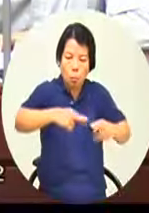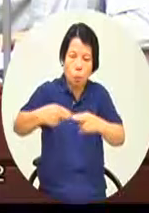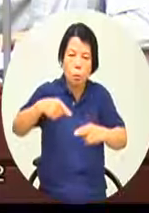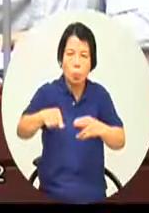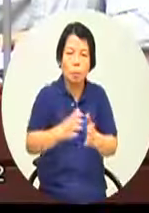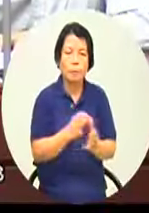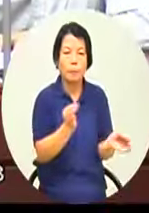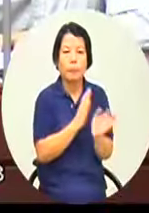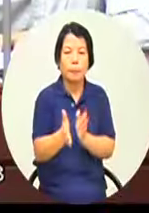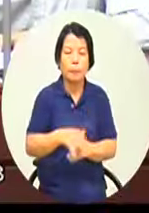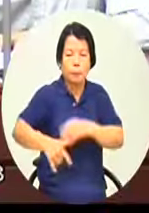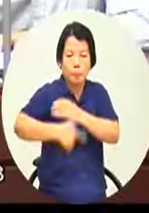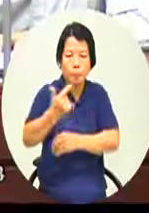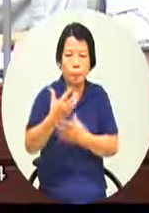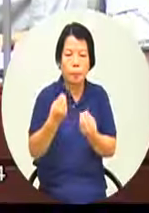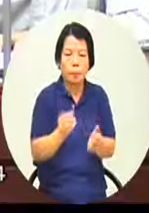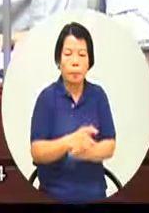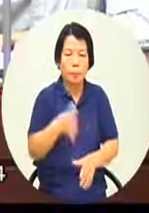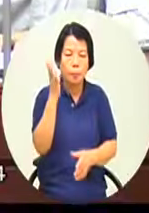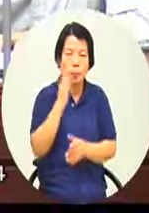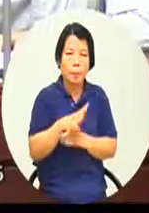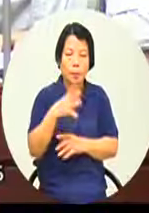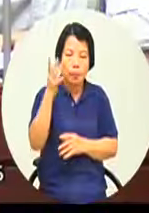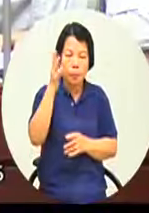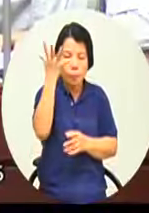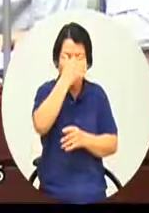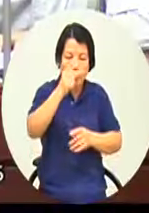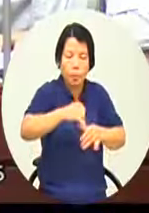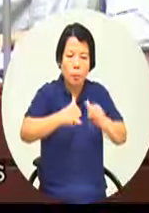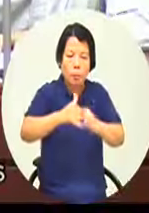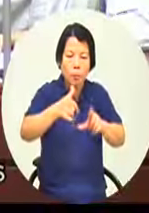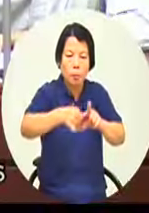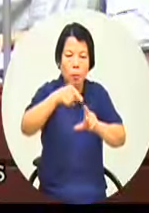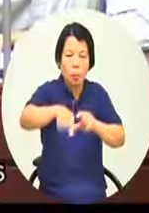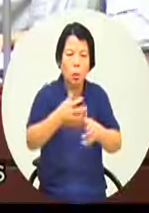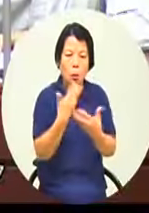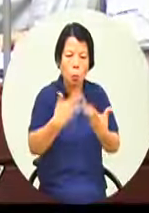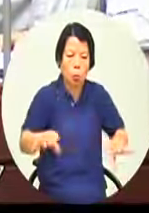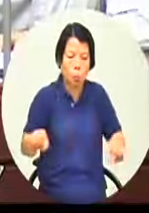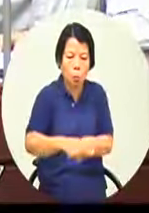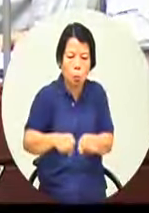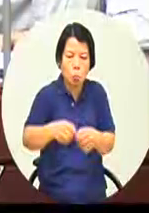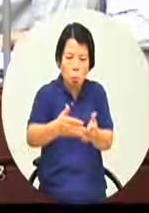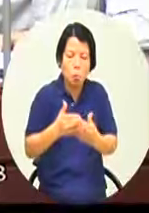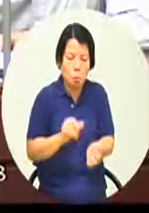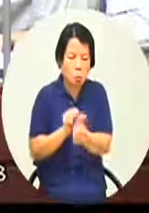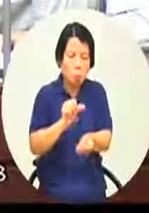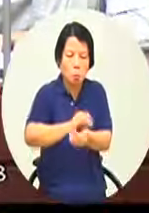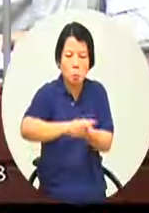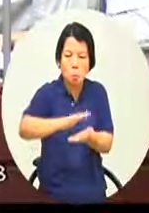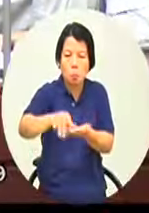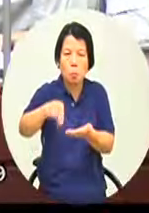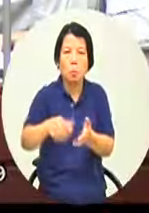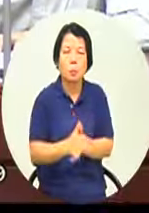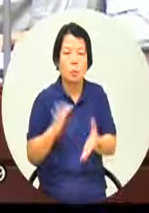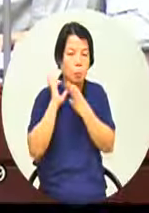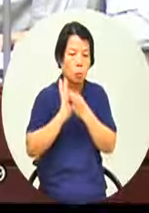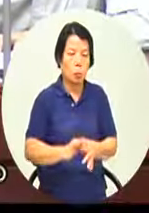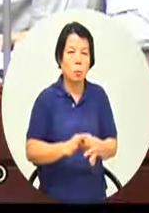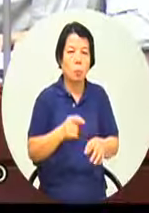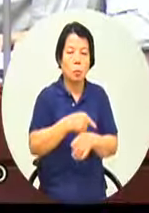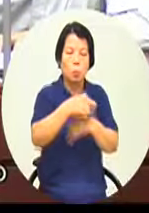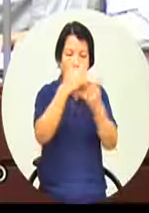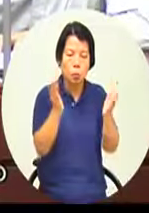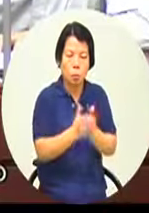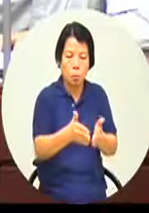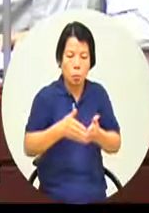有办法那么快，因为老旧社区里面非常多地下管线的问题我们要去克服。那持续性的我们还是会在一些